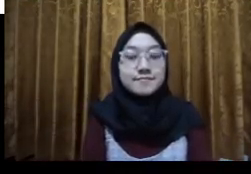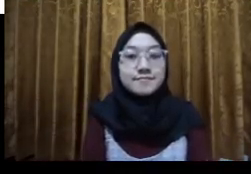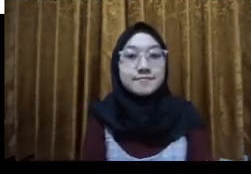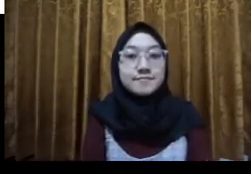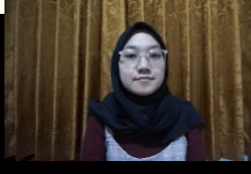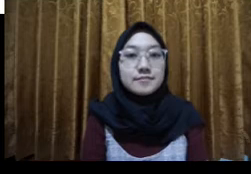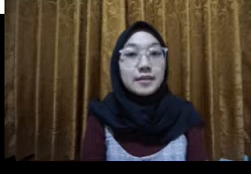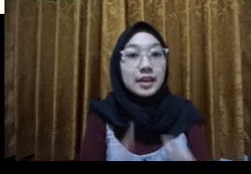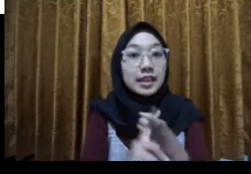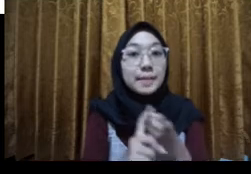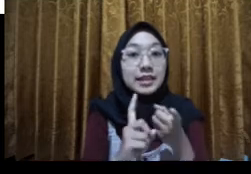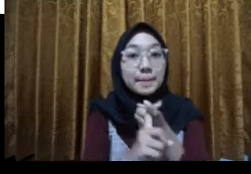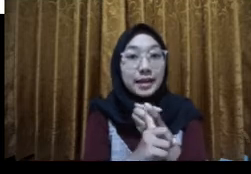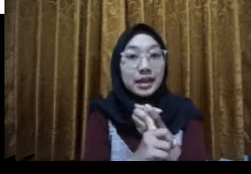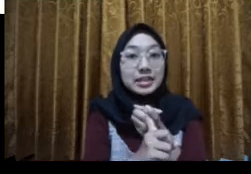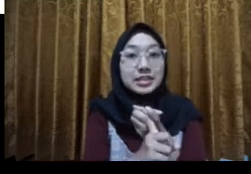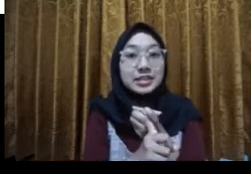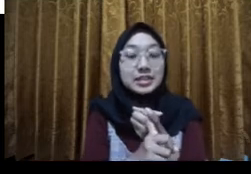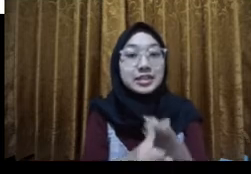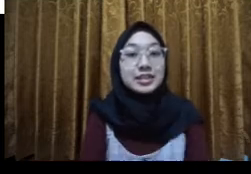Nanti teman-teman kalau mau download silakan,